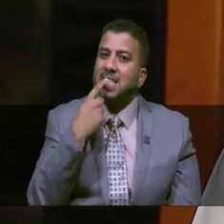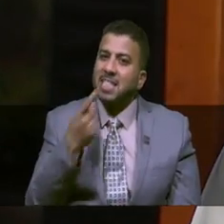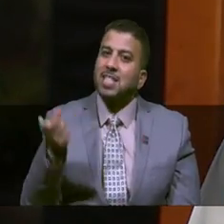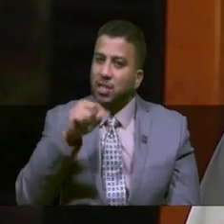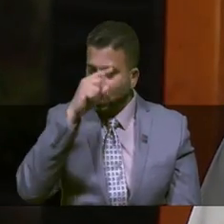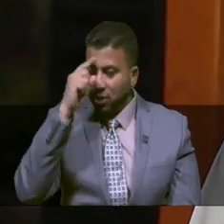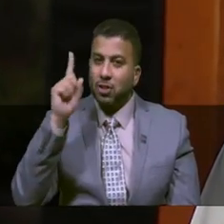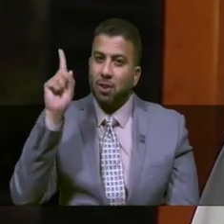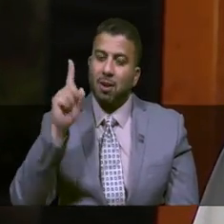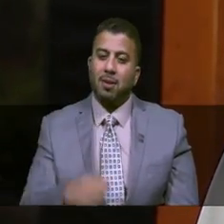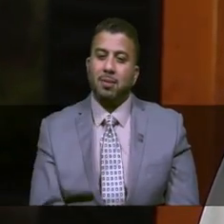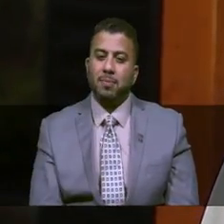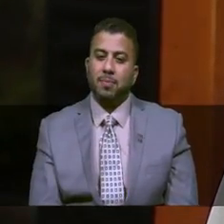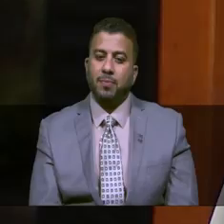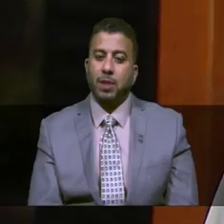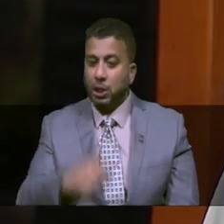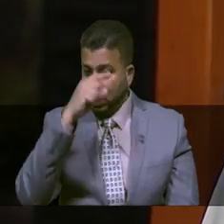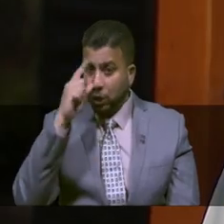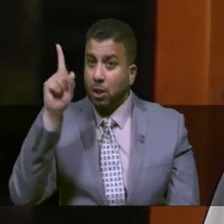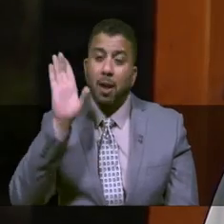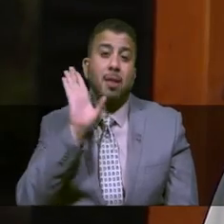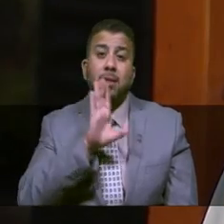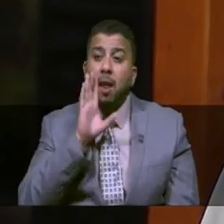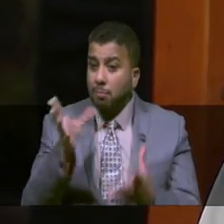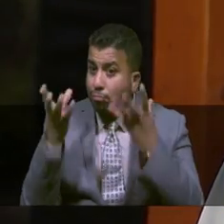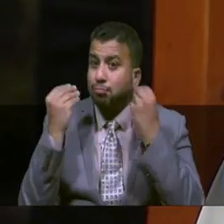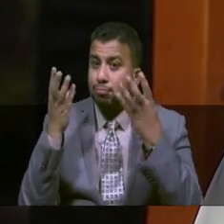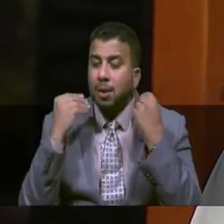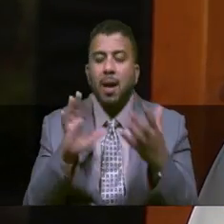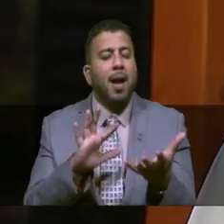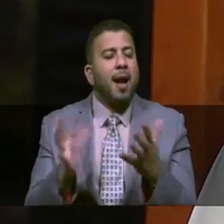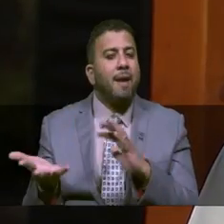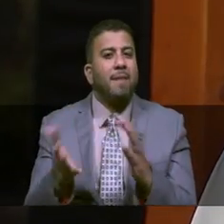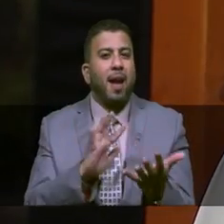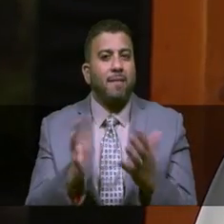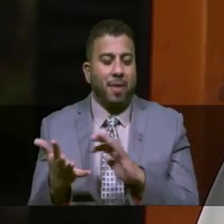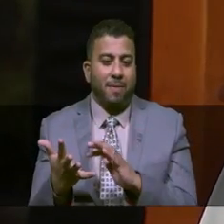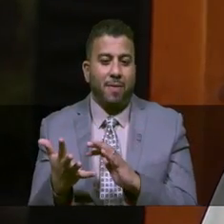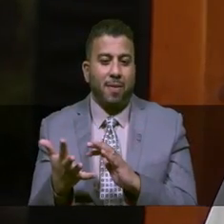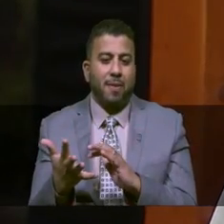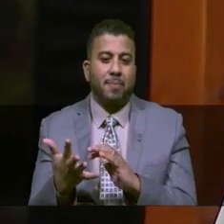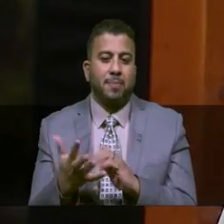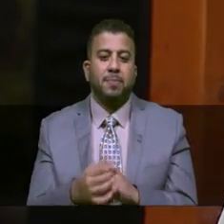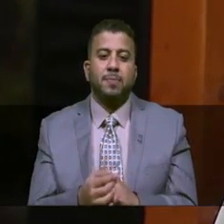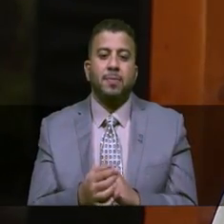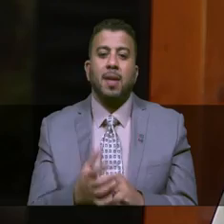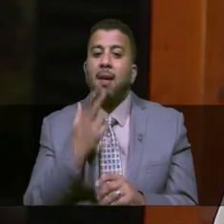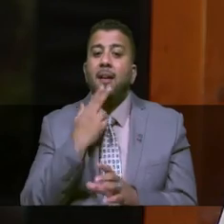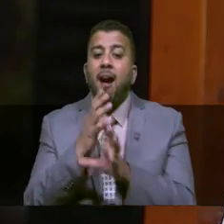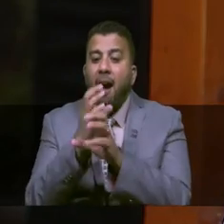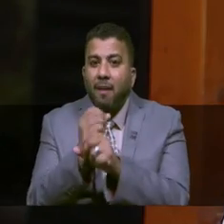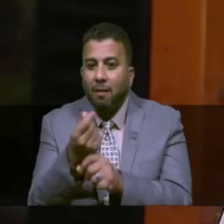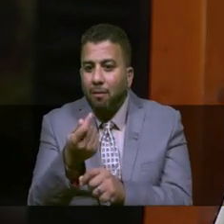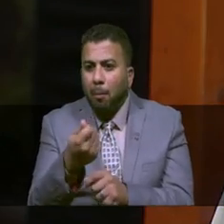شاء الله، وإن شاء الله أتعلم من هذا الشيء كيف يعني أحافظ على فلوسي